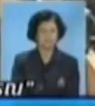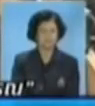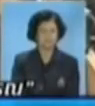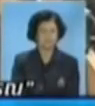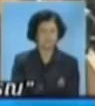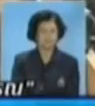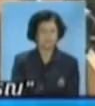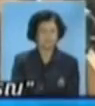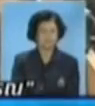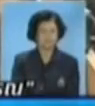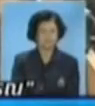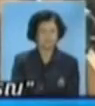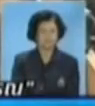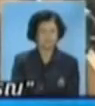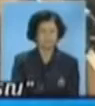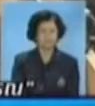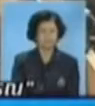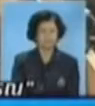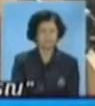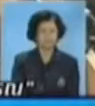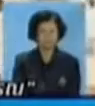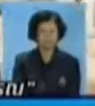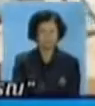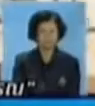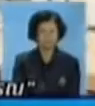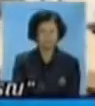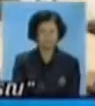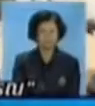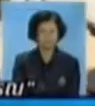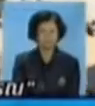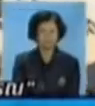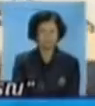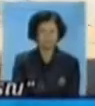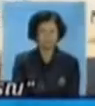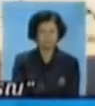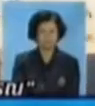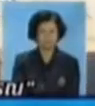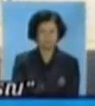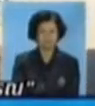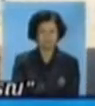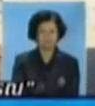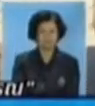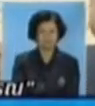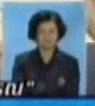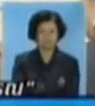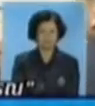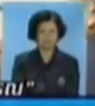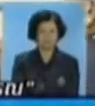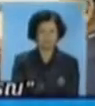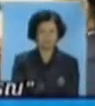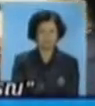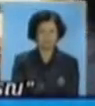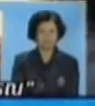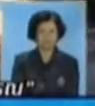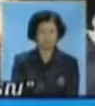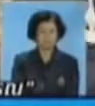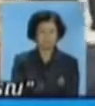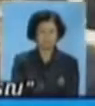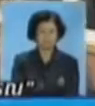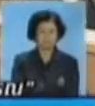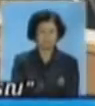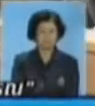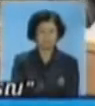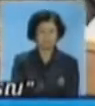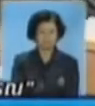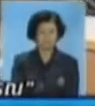น้านี้เองเนี่ยก็มีความพยายามที่จะมีกระแสข่าวมาก่อนหน้านี้ครับว่ามีความพยายามที่จะล็อบบี้ให้สว.ในสาย